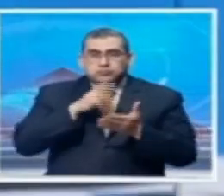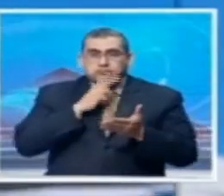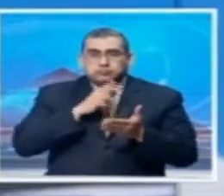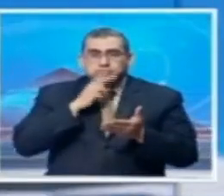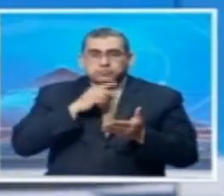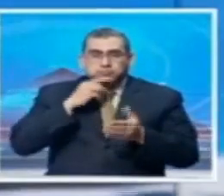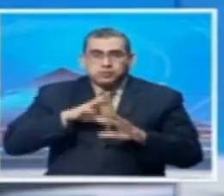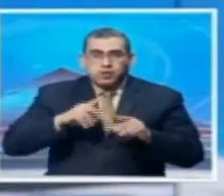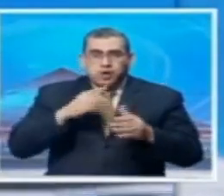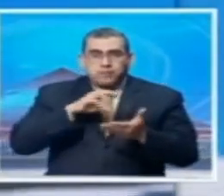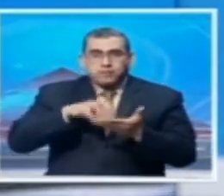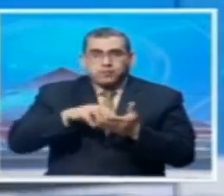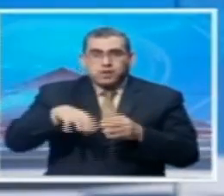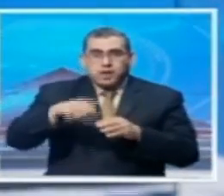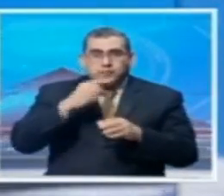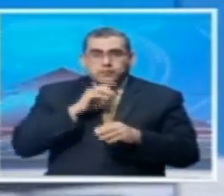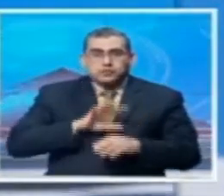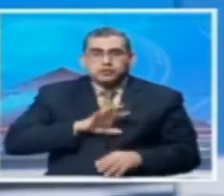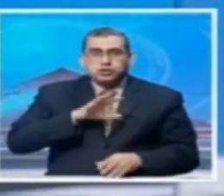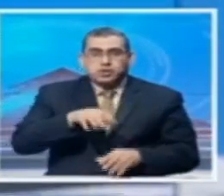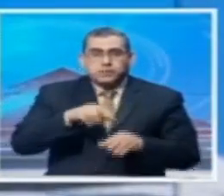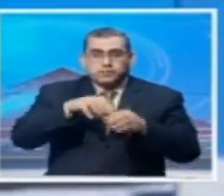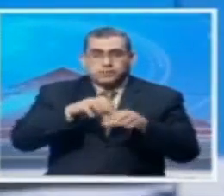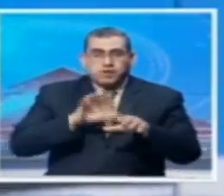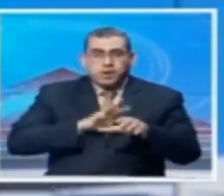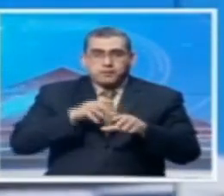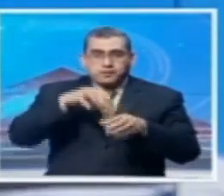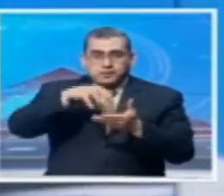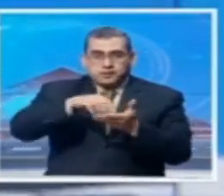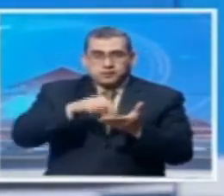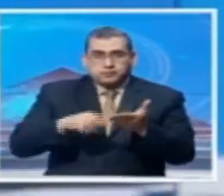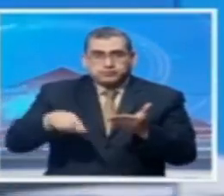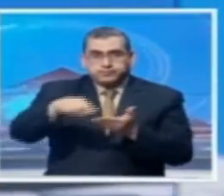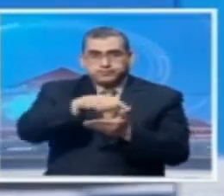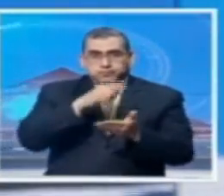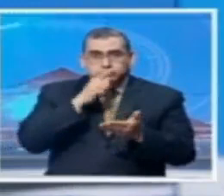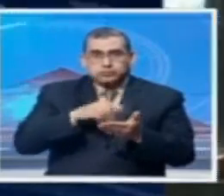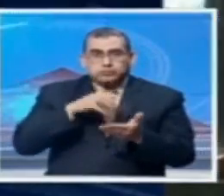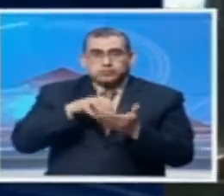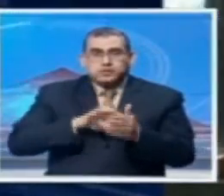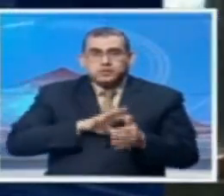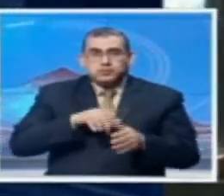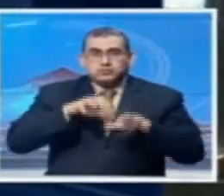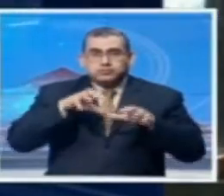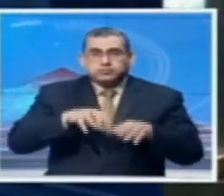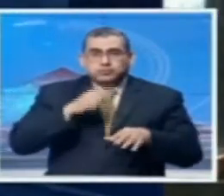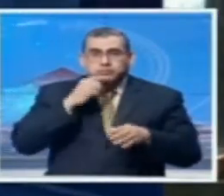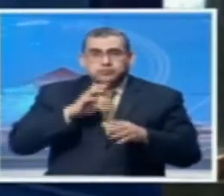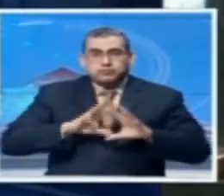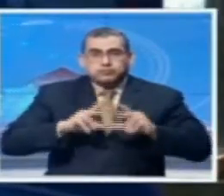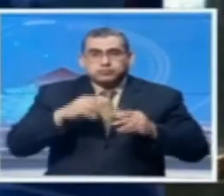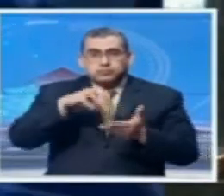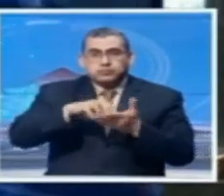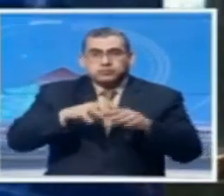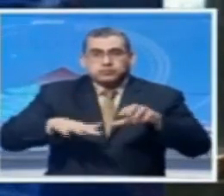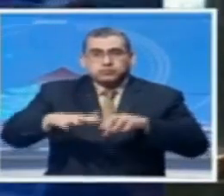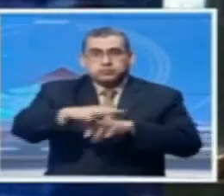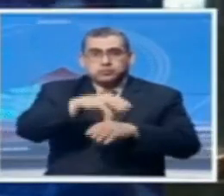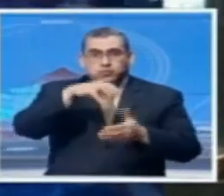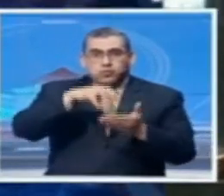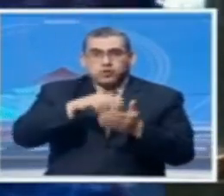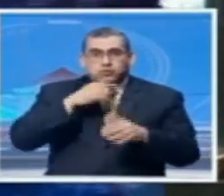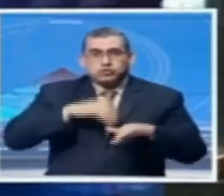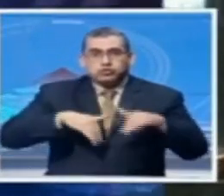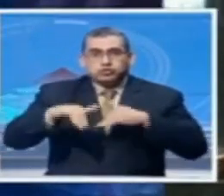التطوير والتجميل بالمنطقة المحيطة بتمثال رمسيس. يأتي ذلك ضمن أعمال التطوير الجارية بالجزيرة الوسطى